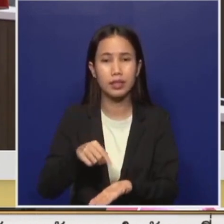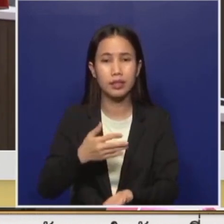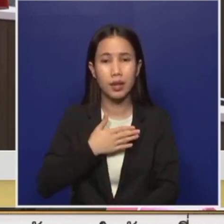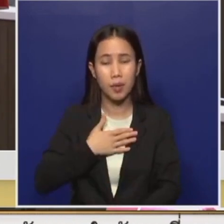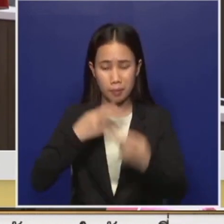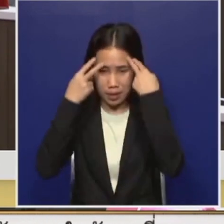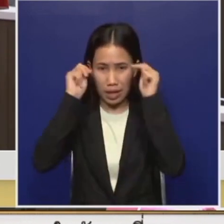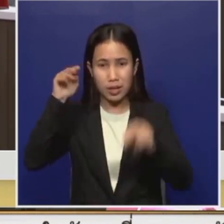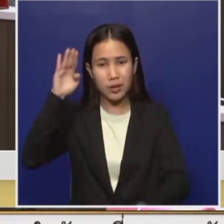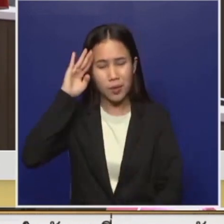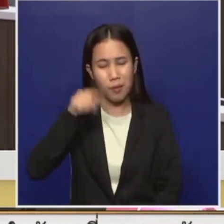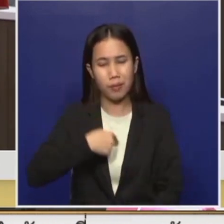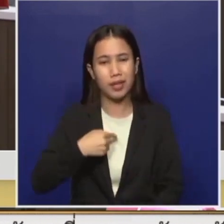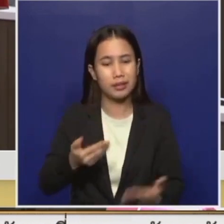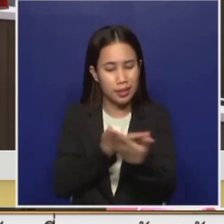ตีผมจะพดนาเปคนแกเลย